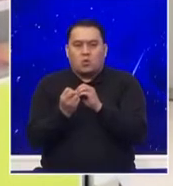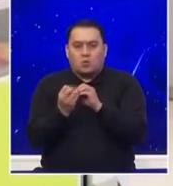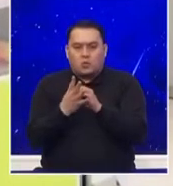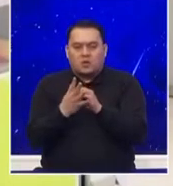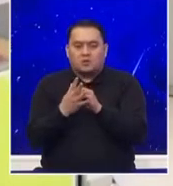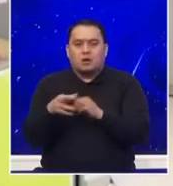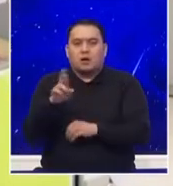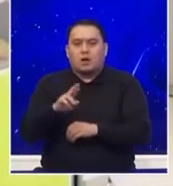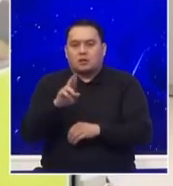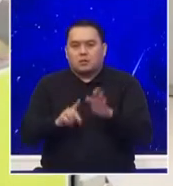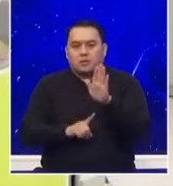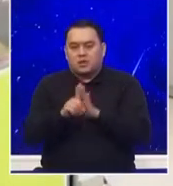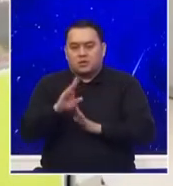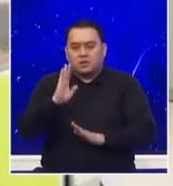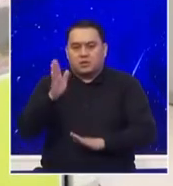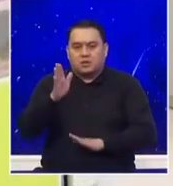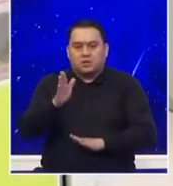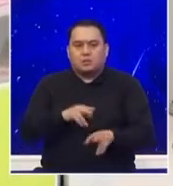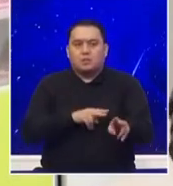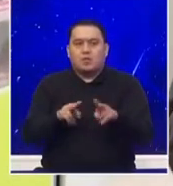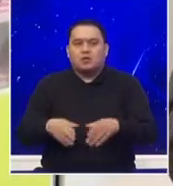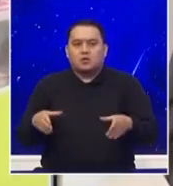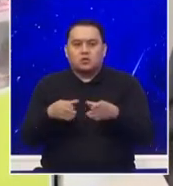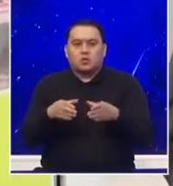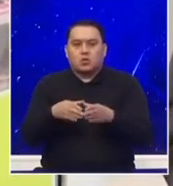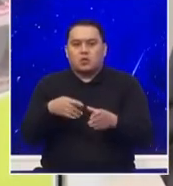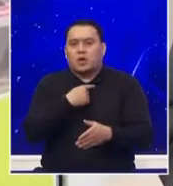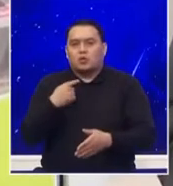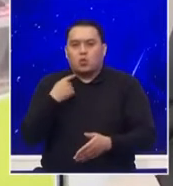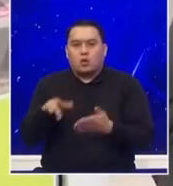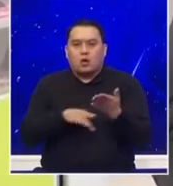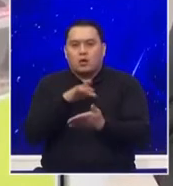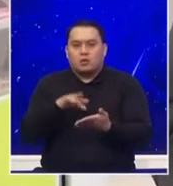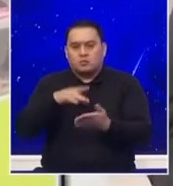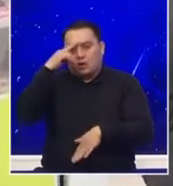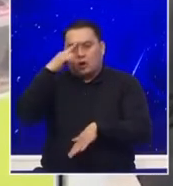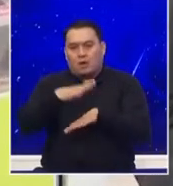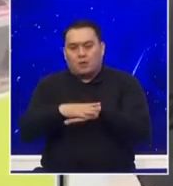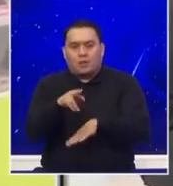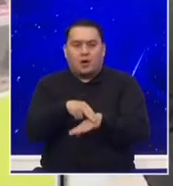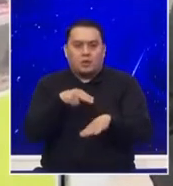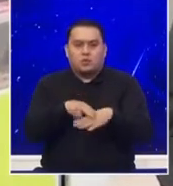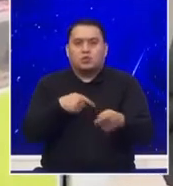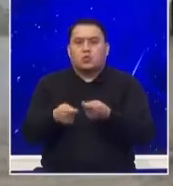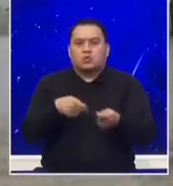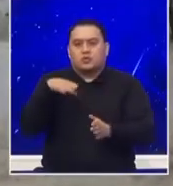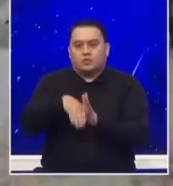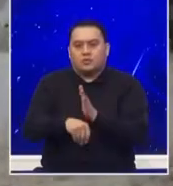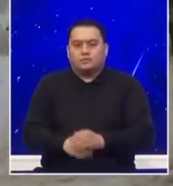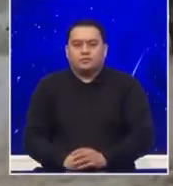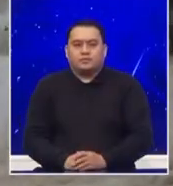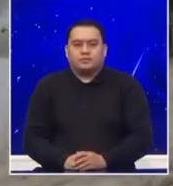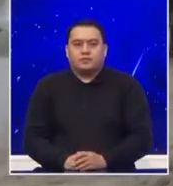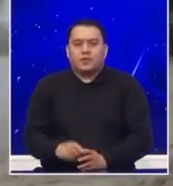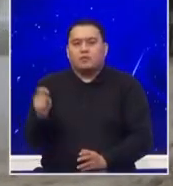15-ші қаңтардан бастап күшіне енеді. Мониторинг топтың құрамына Талдықорған қаласының әкімдігі кіреді және де полиция басқармасы кіреді. Айта